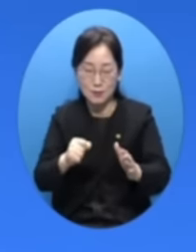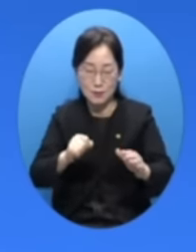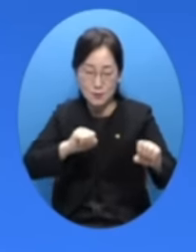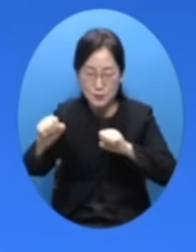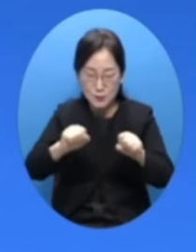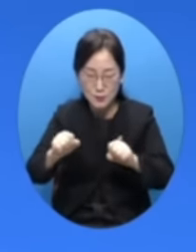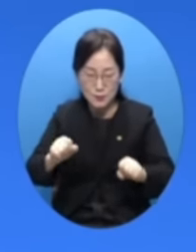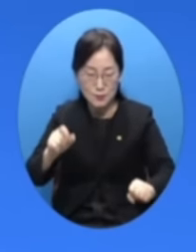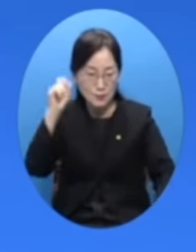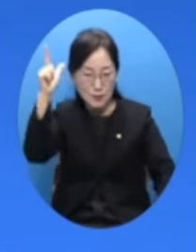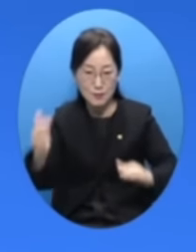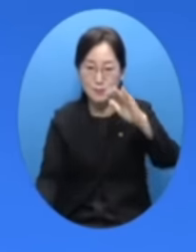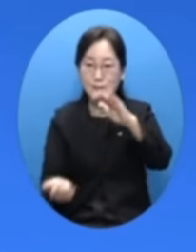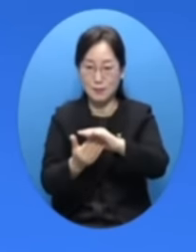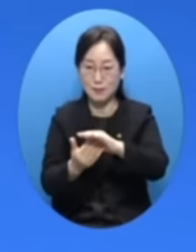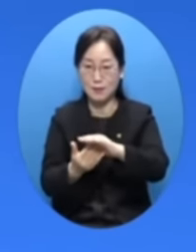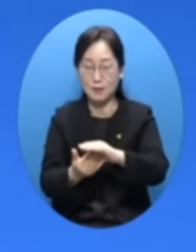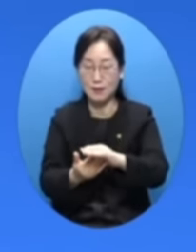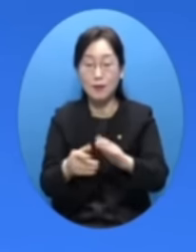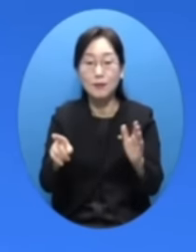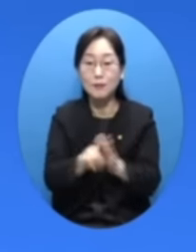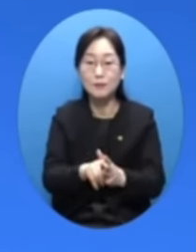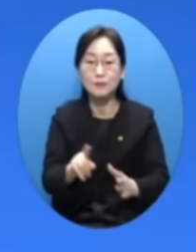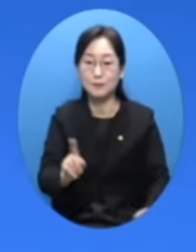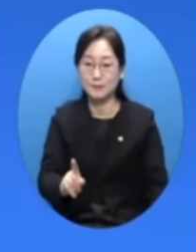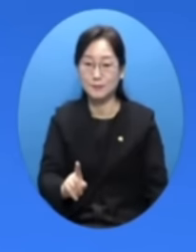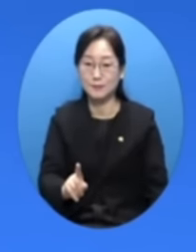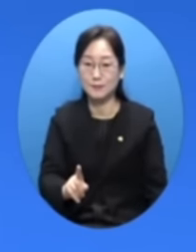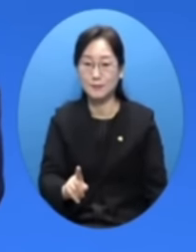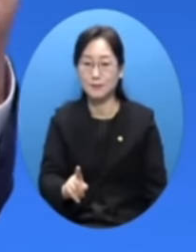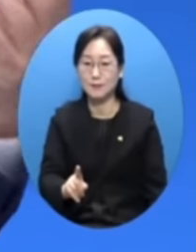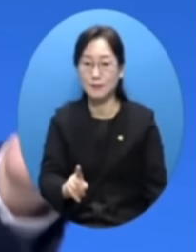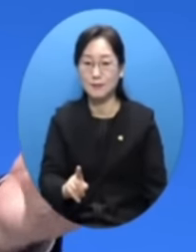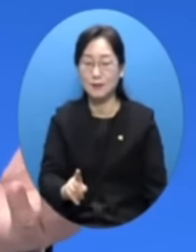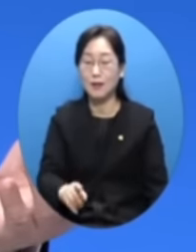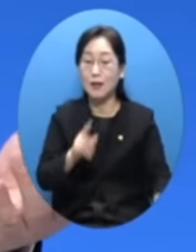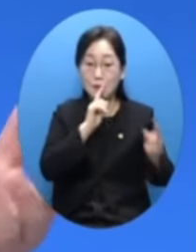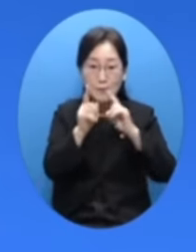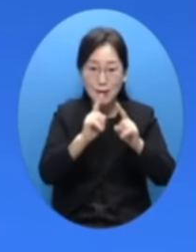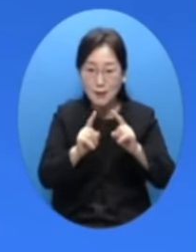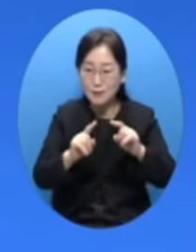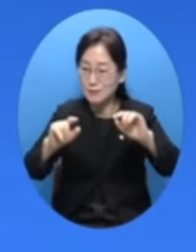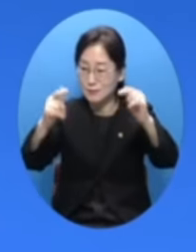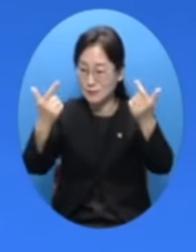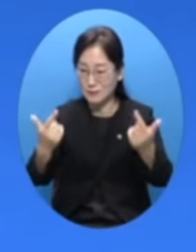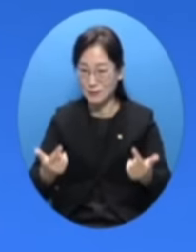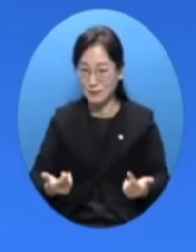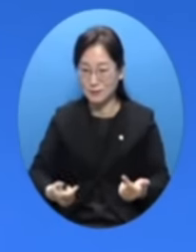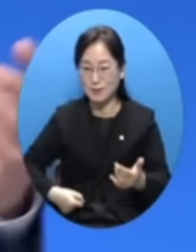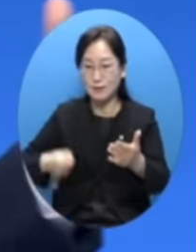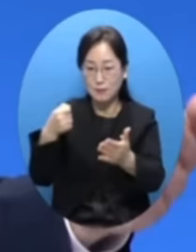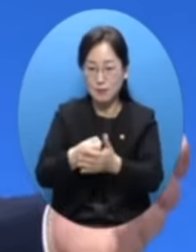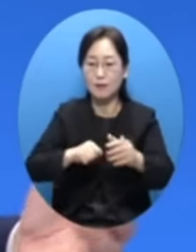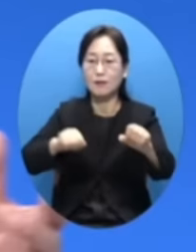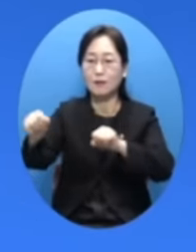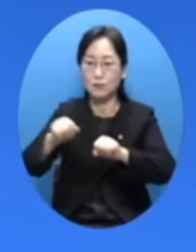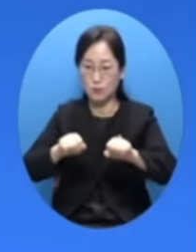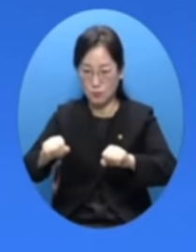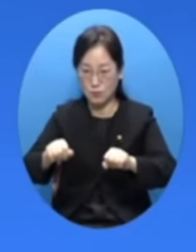것입니다. 그런데 믿음이라고 하는 것은 말이 아니라 결단이고